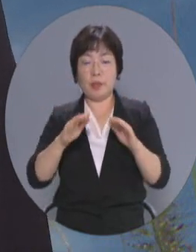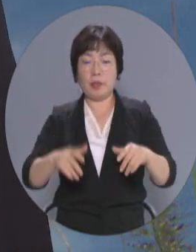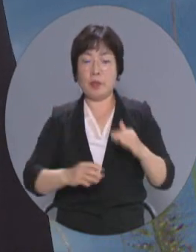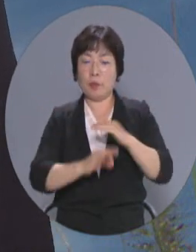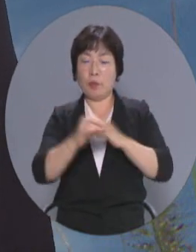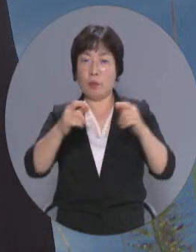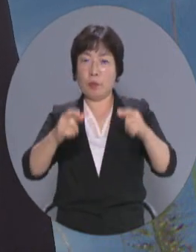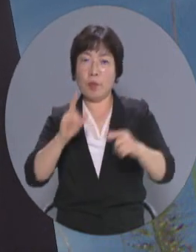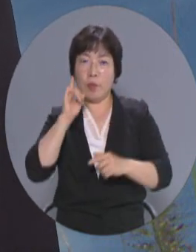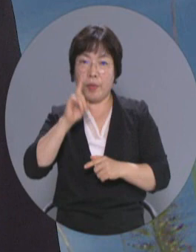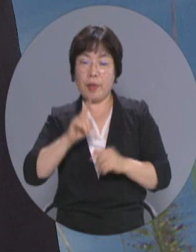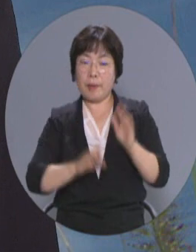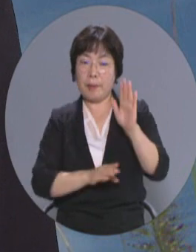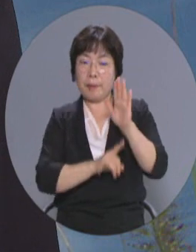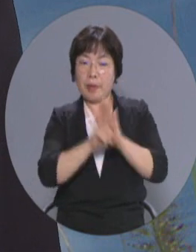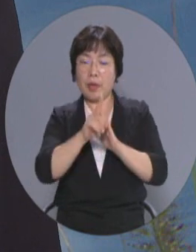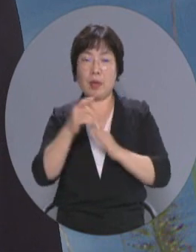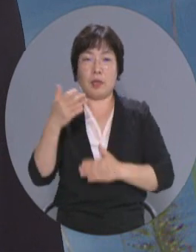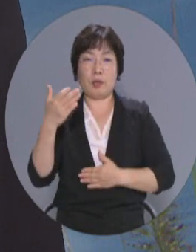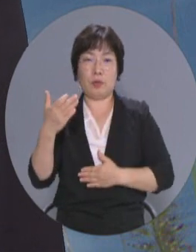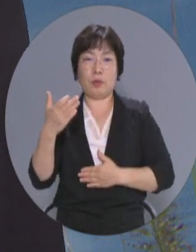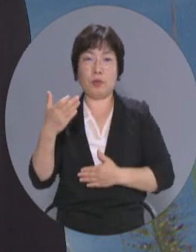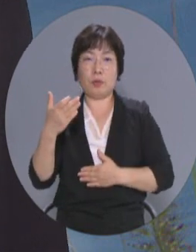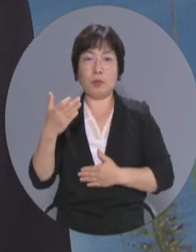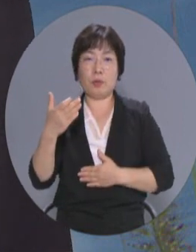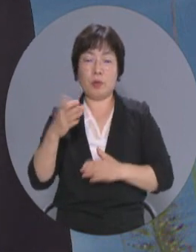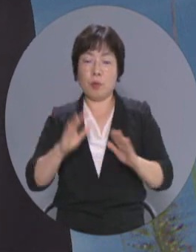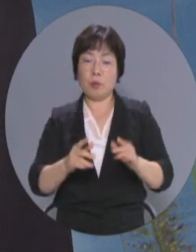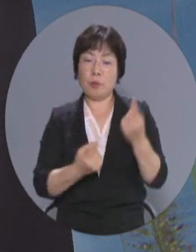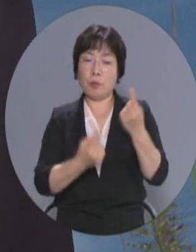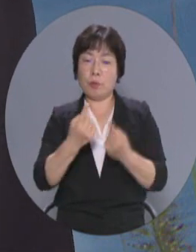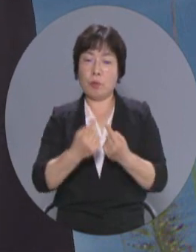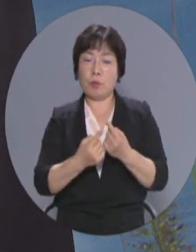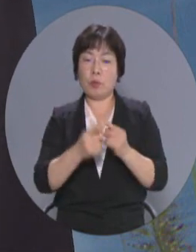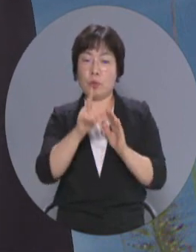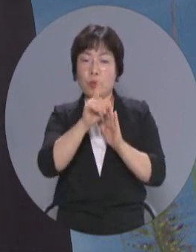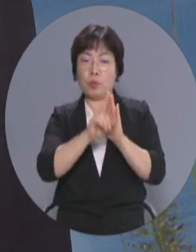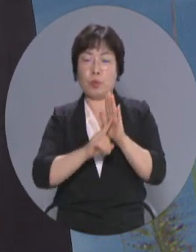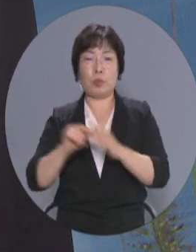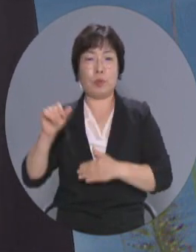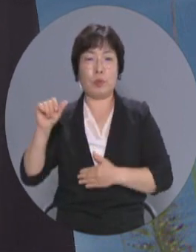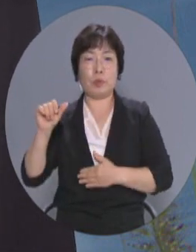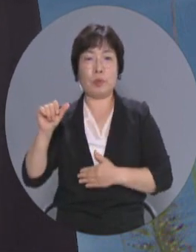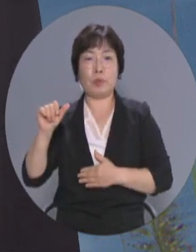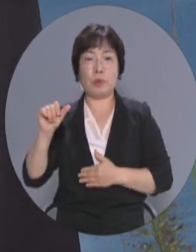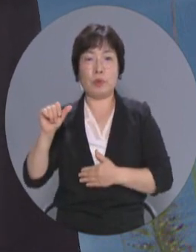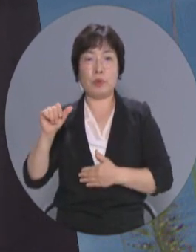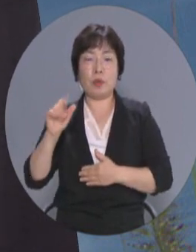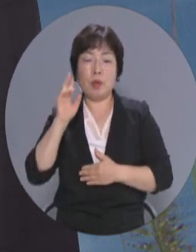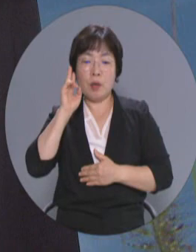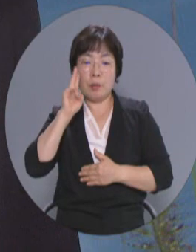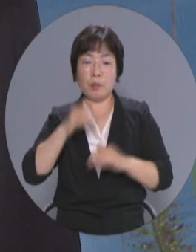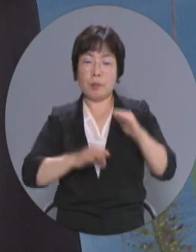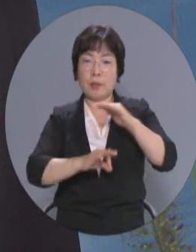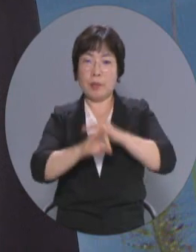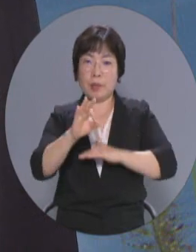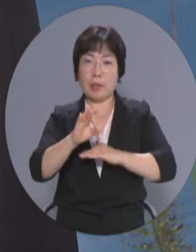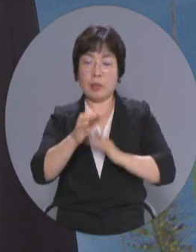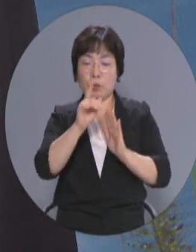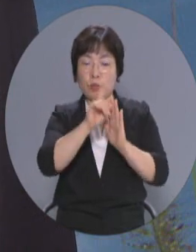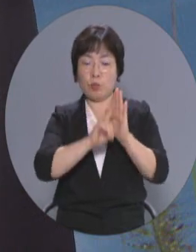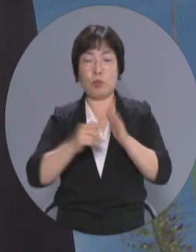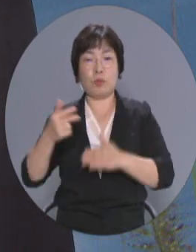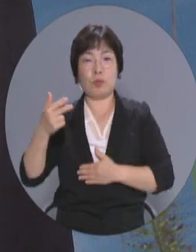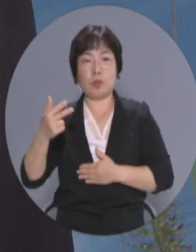동부 지역은 내일 한낮기온 19도에 그치면서 오늘보다 무려 5도 가량 떨어지겠는데요 모레 아침 기온은 7도까지